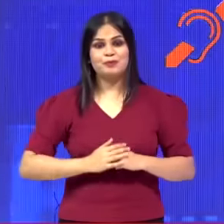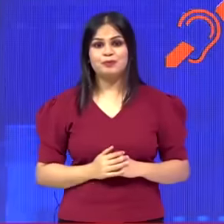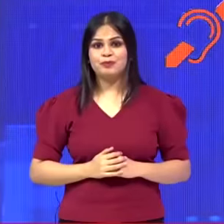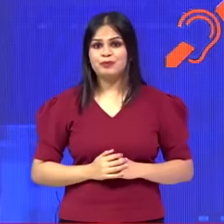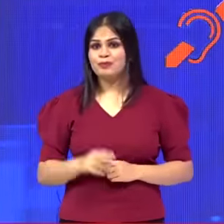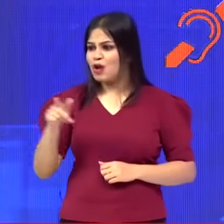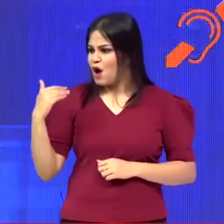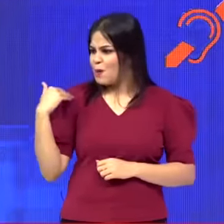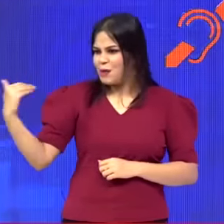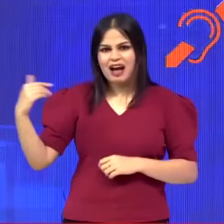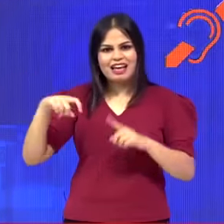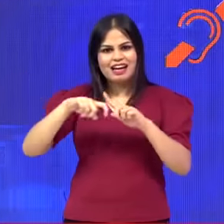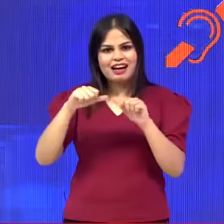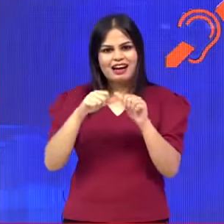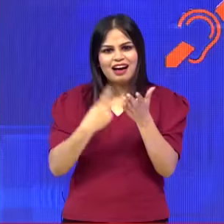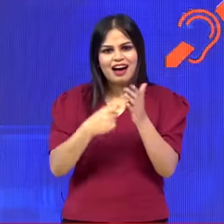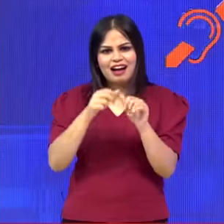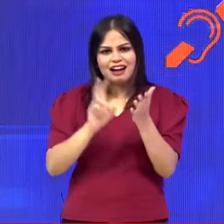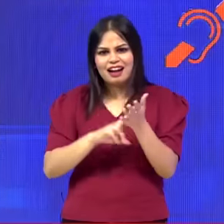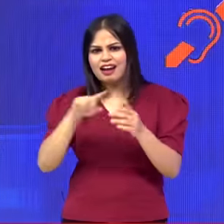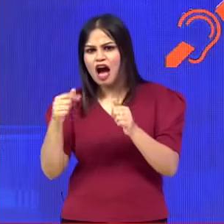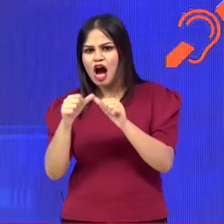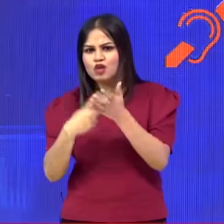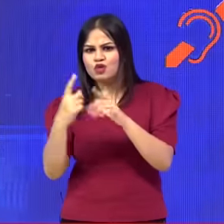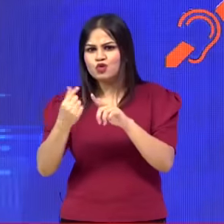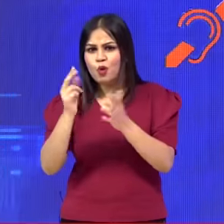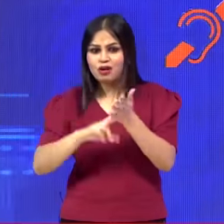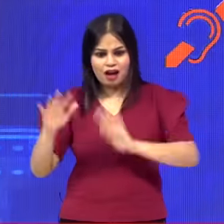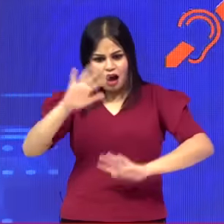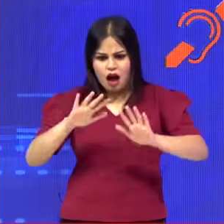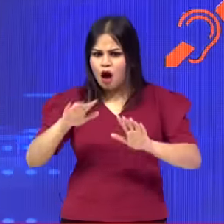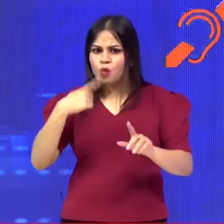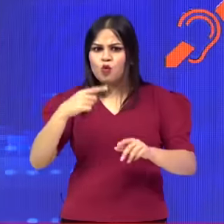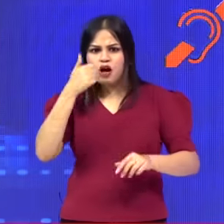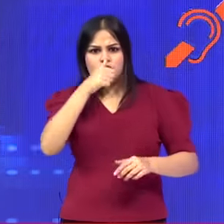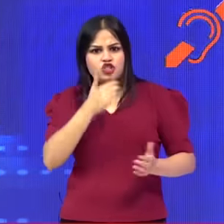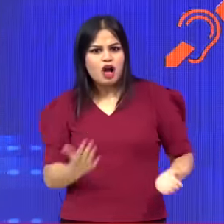करण अर्जुन के सेट पे आपने शाहरुख खान को गोली मार दी? अरे नहीं सर, नहीं सर, वो मत बोलो।